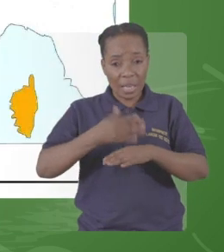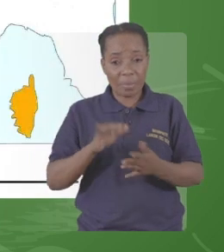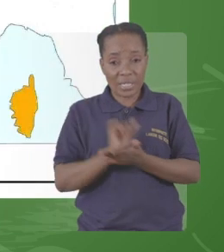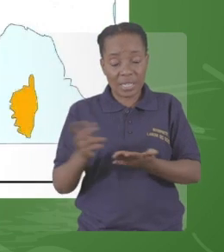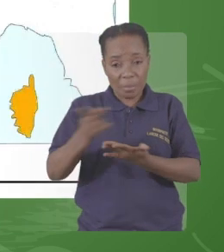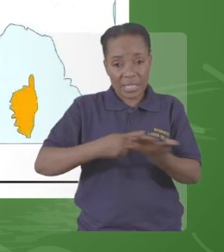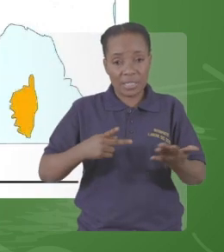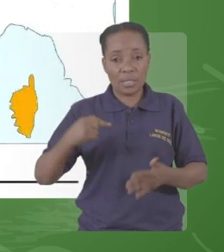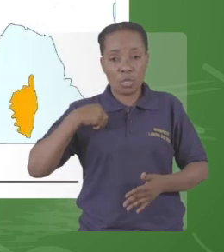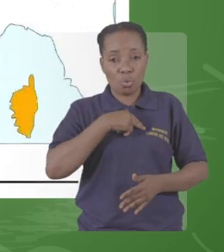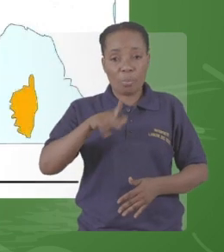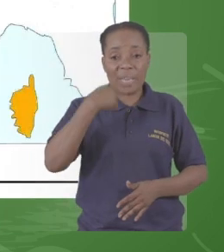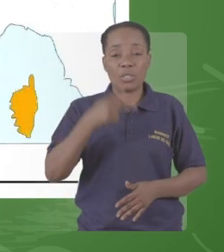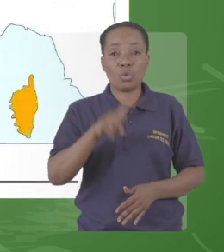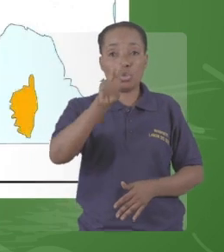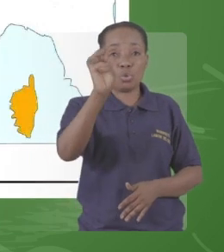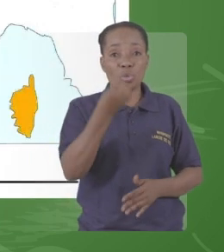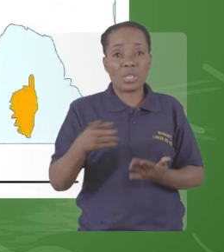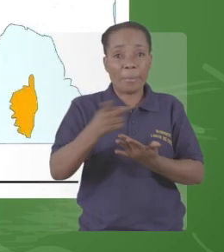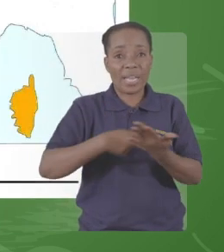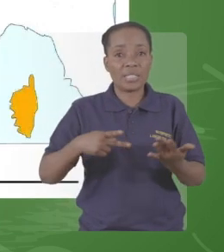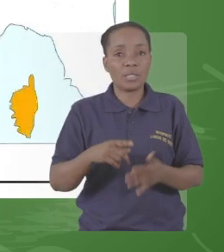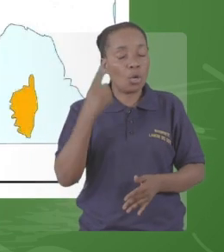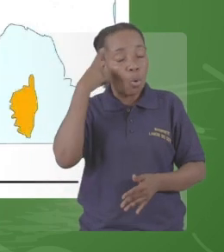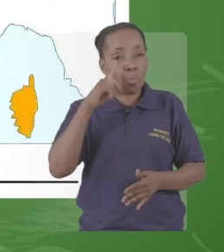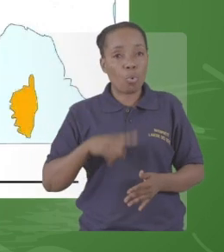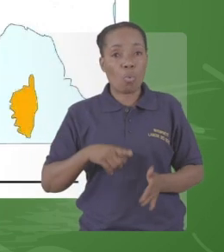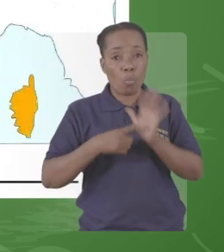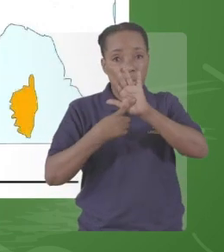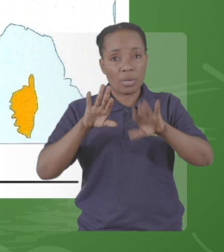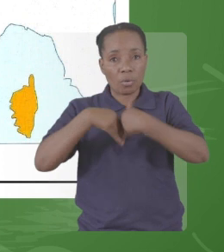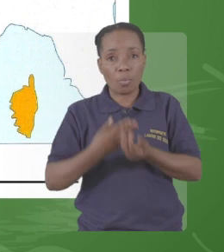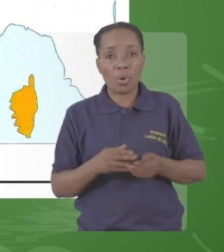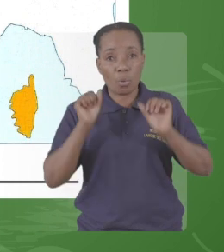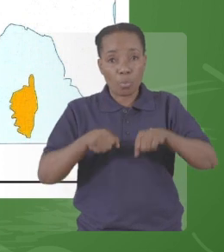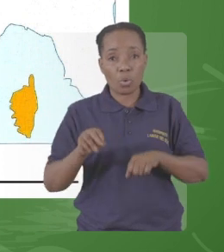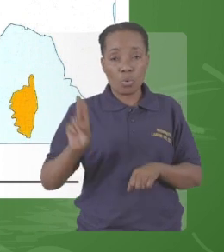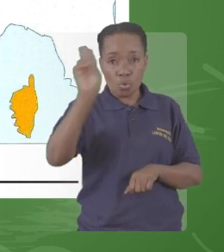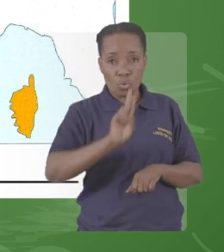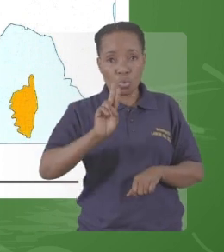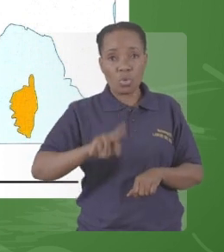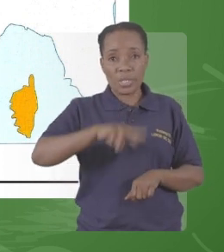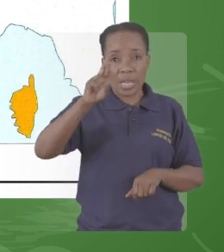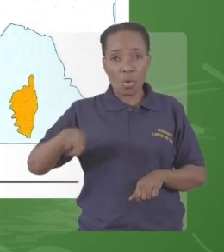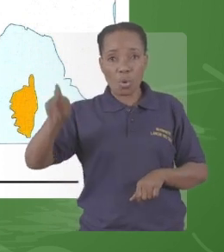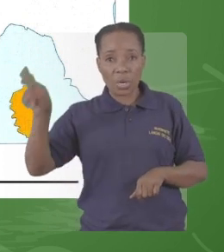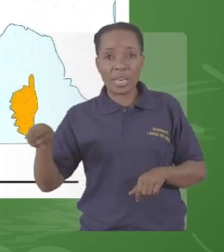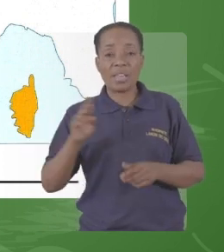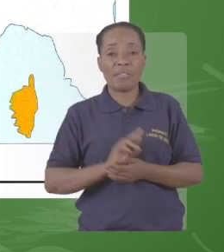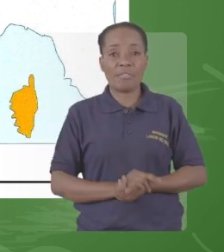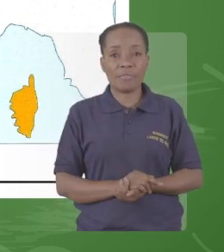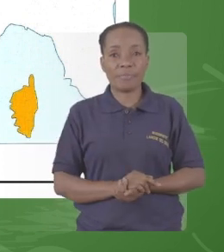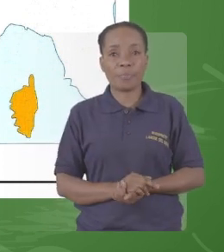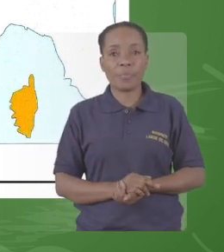dans une deuxième partie pour montrer le caractère exploitable du relief. En deuxième sous-partie,